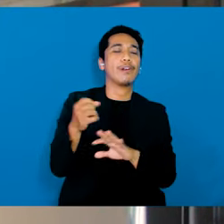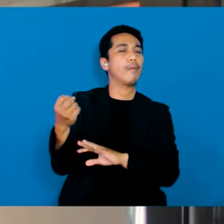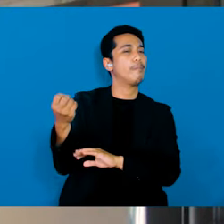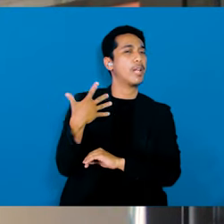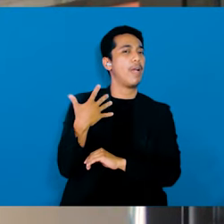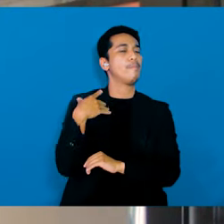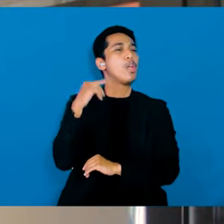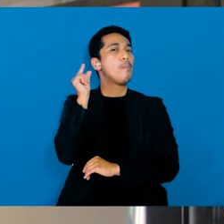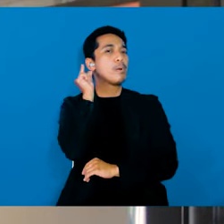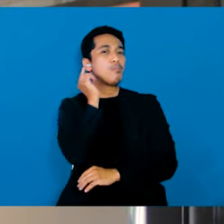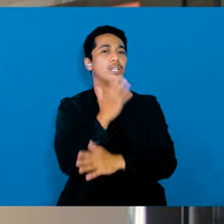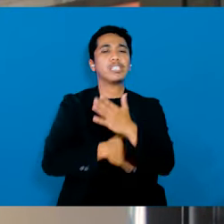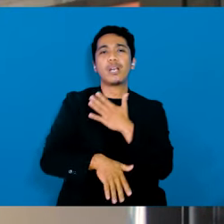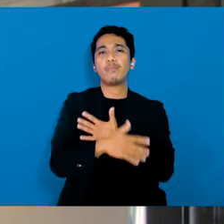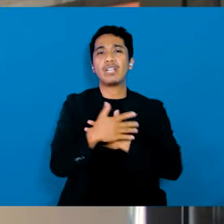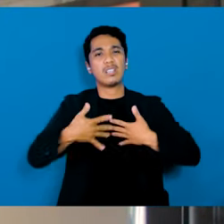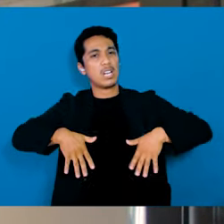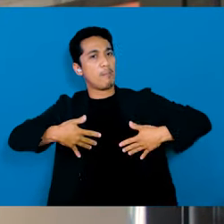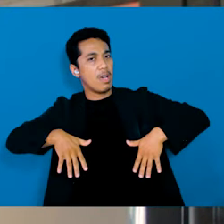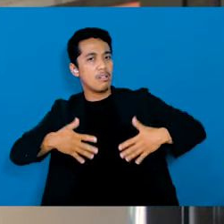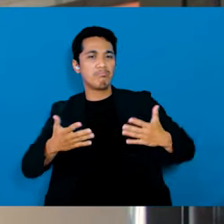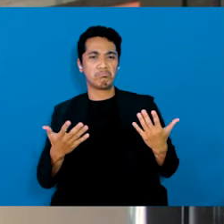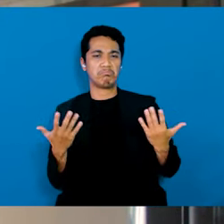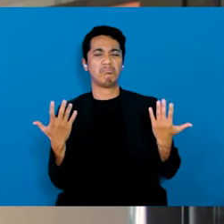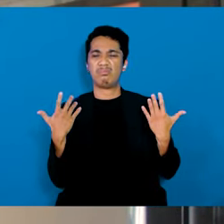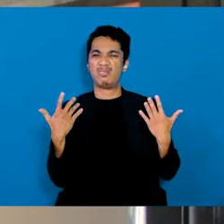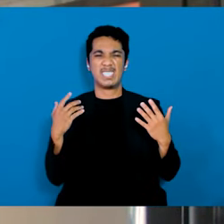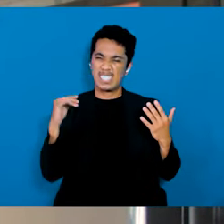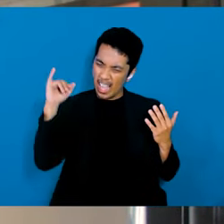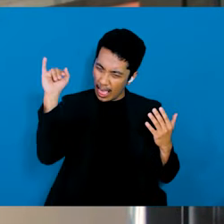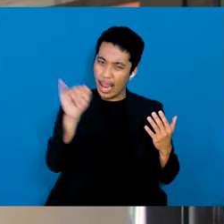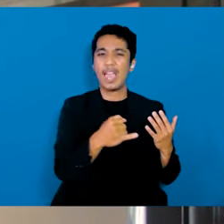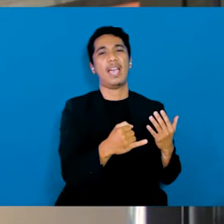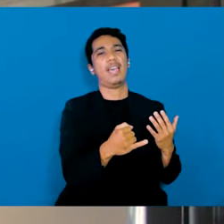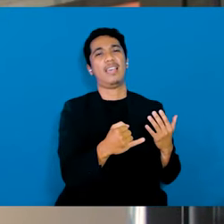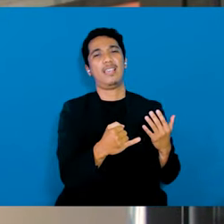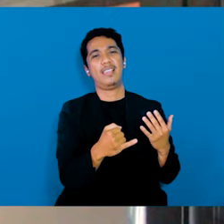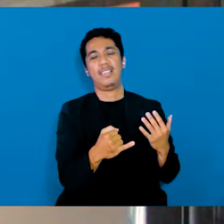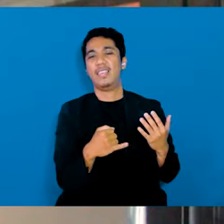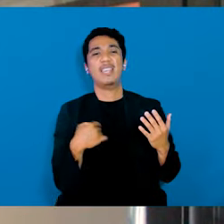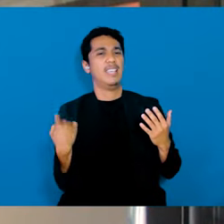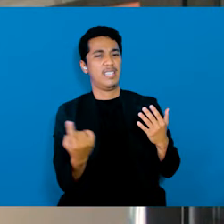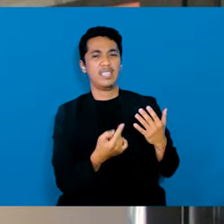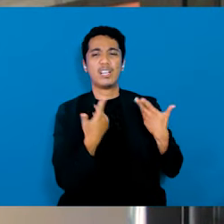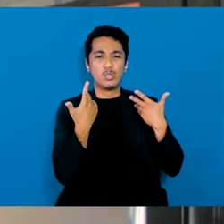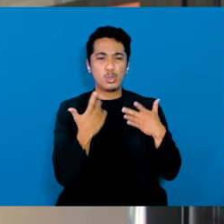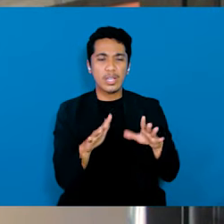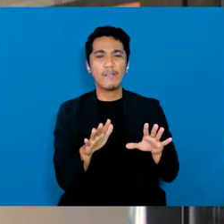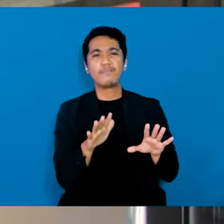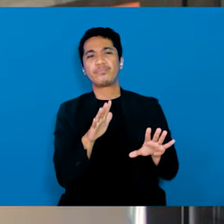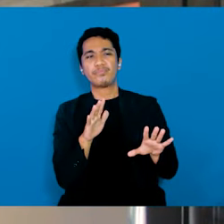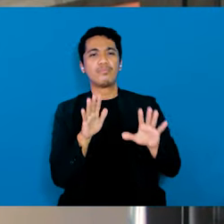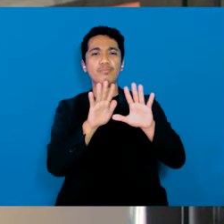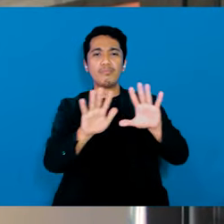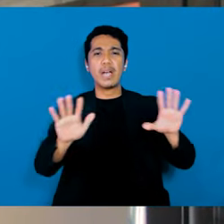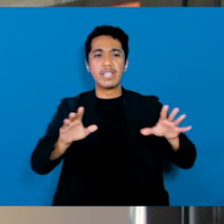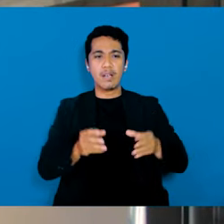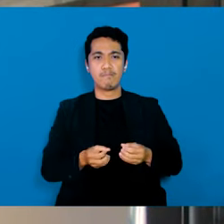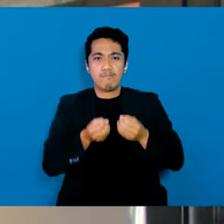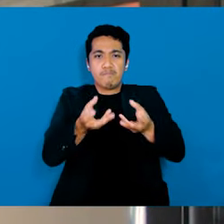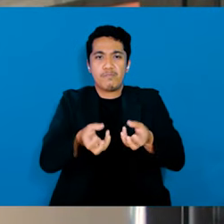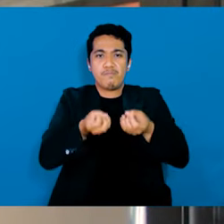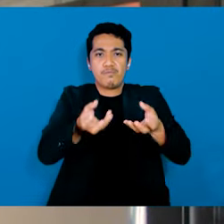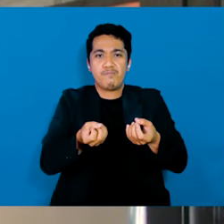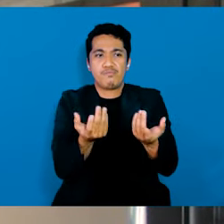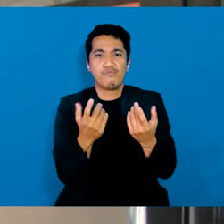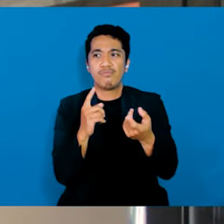mengatakan perempuan disabilitas itu lemah, itu juga sangat salah gitu loh. Sangat salah. Kita juga sudah banyak memberikan